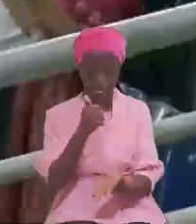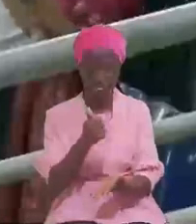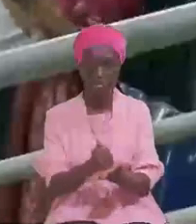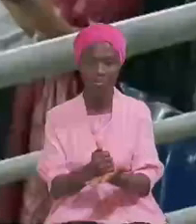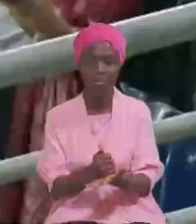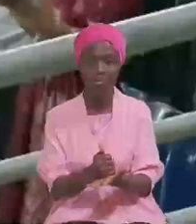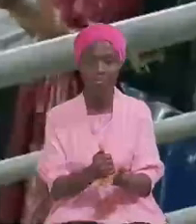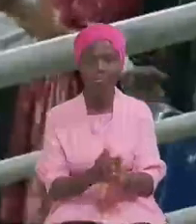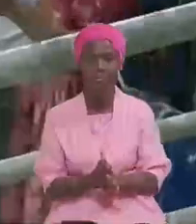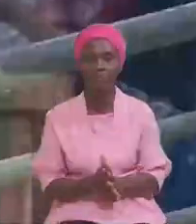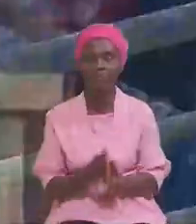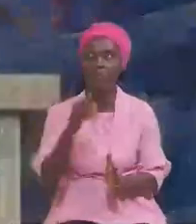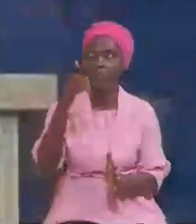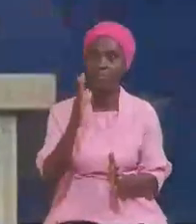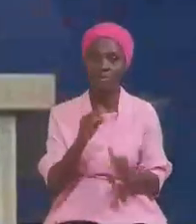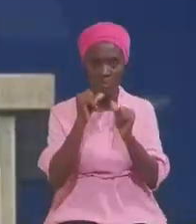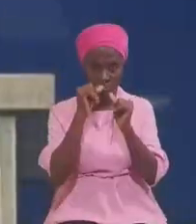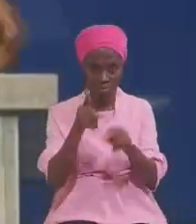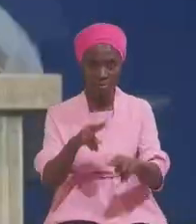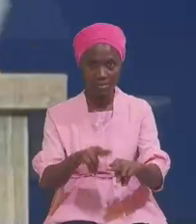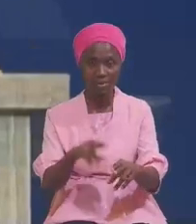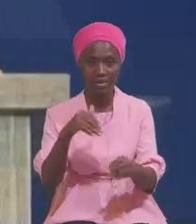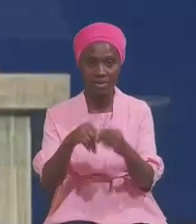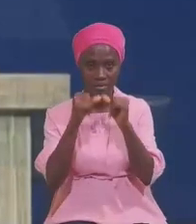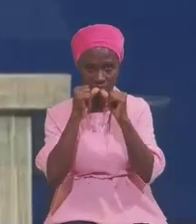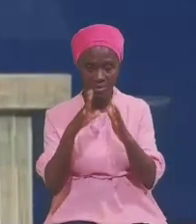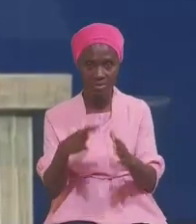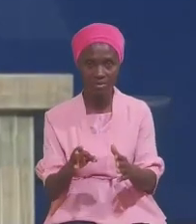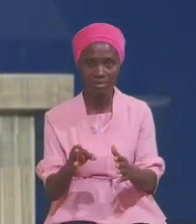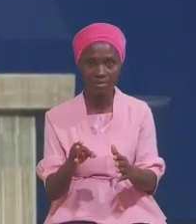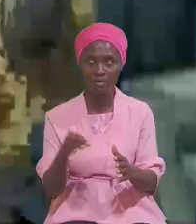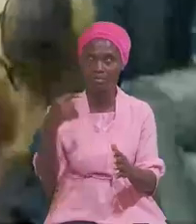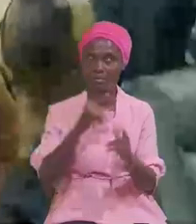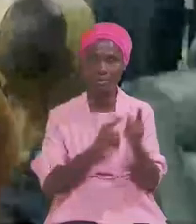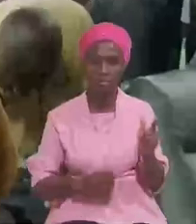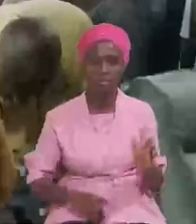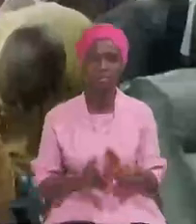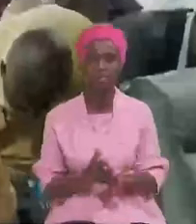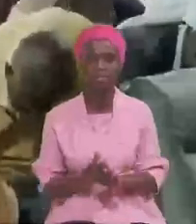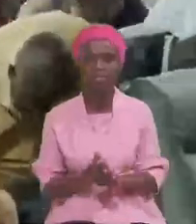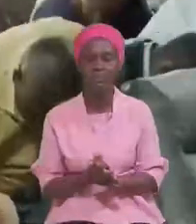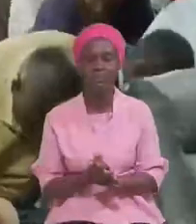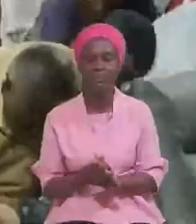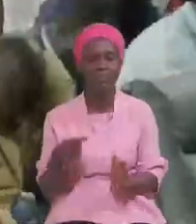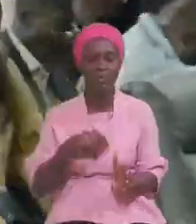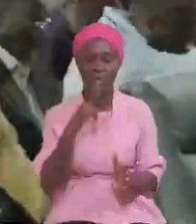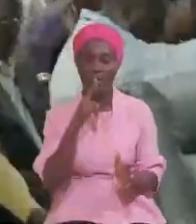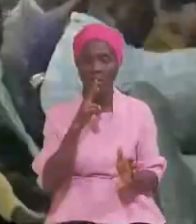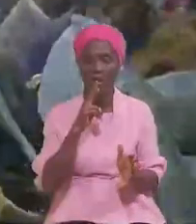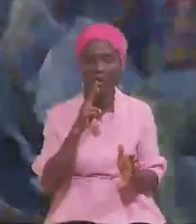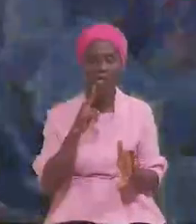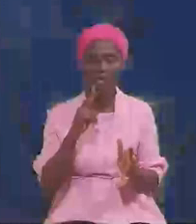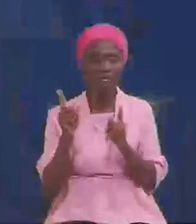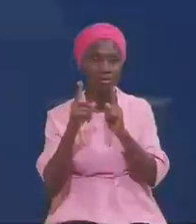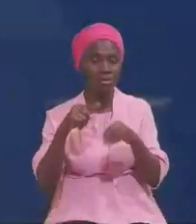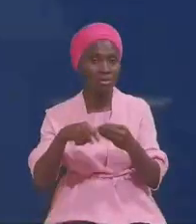le Seigneur vous bénisse. Assoyez-vous dans la bénédiction du Seigneur. Nous parlons de miracles. Pourquoi? C'est